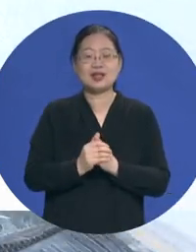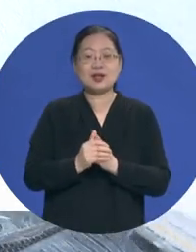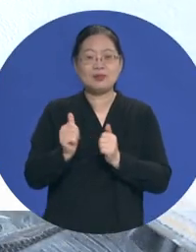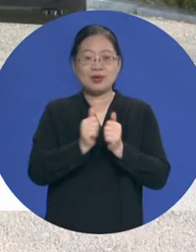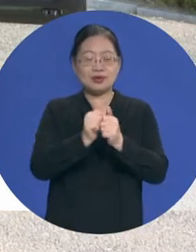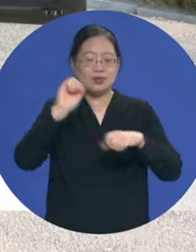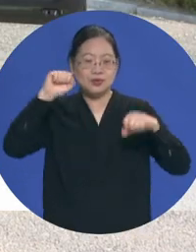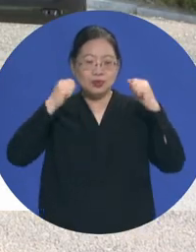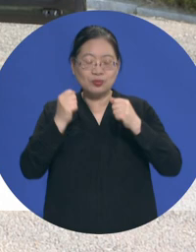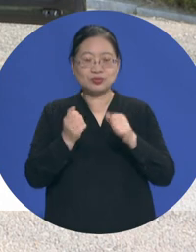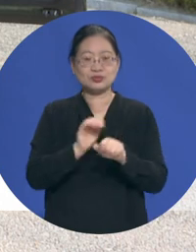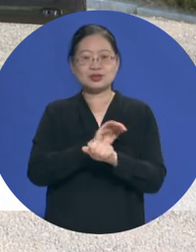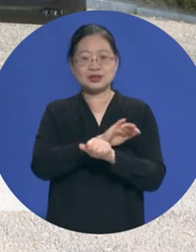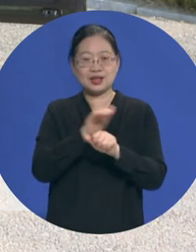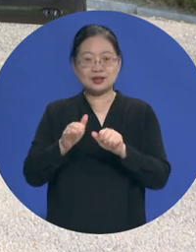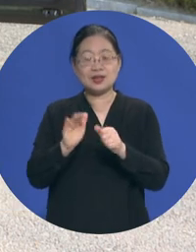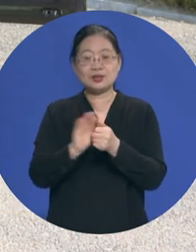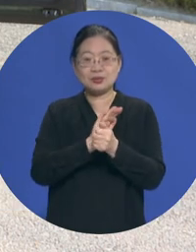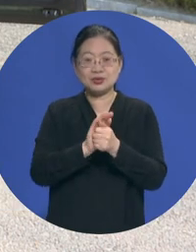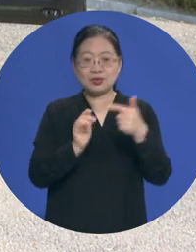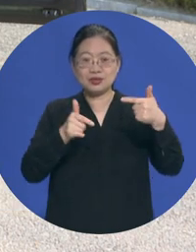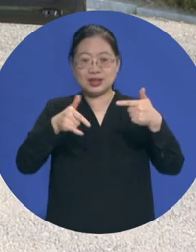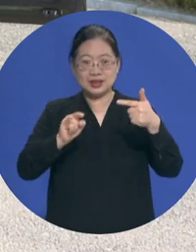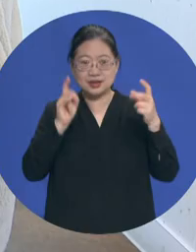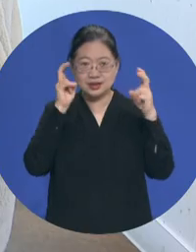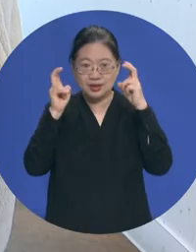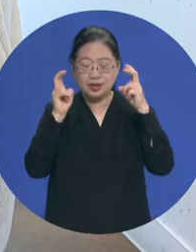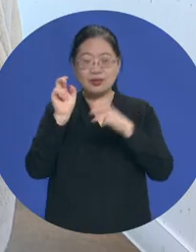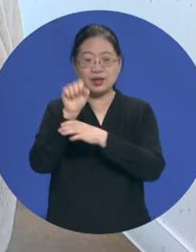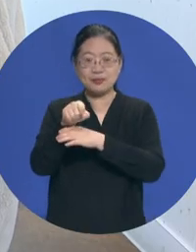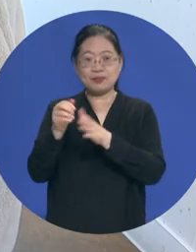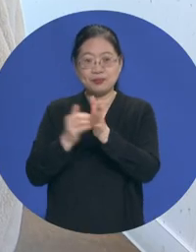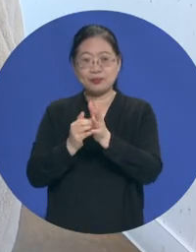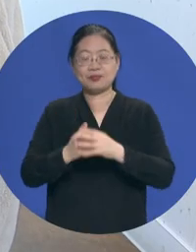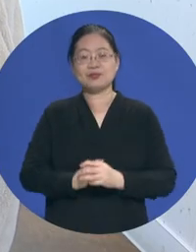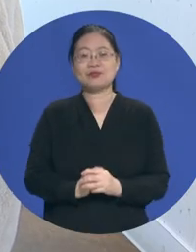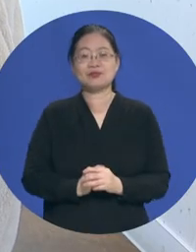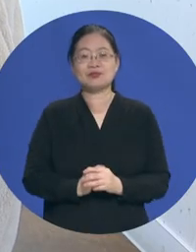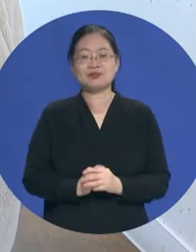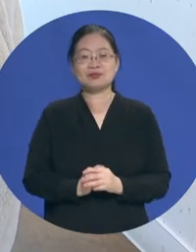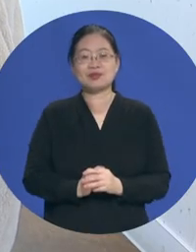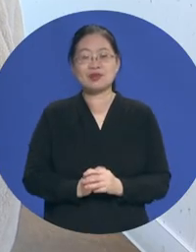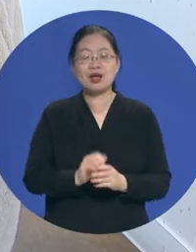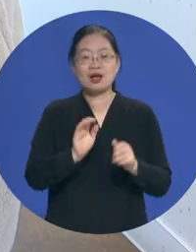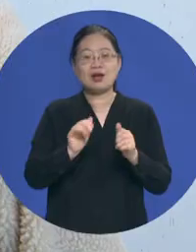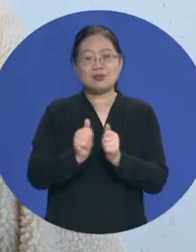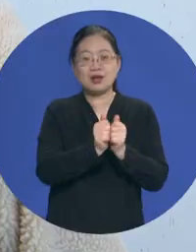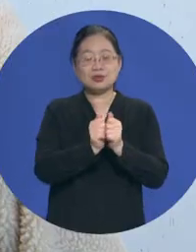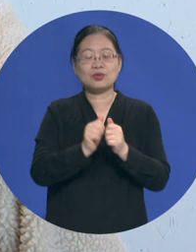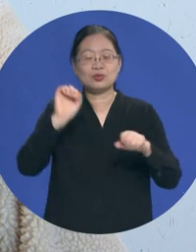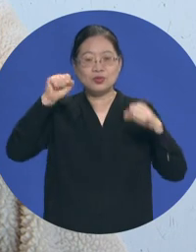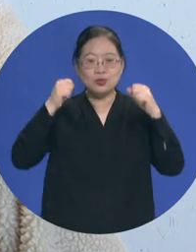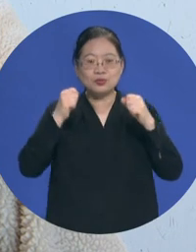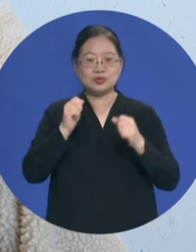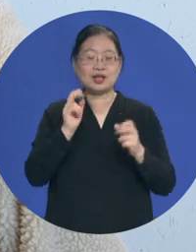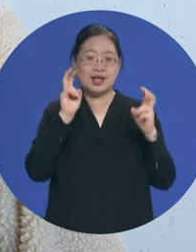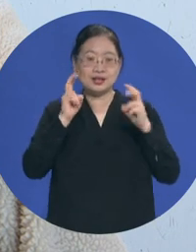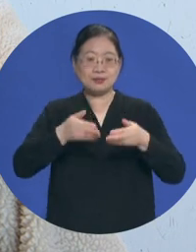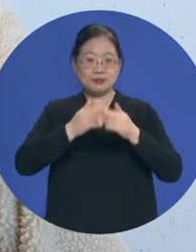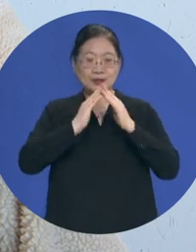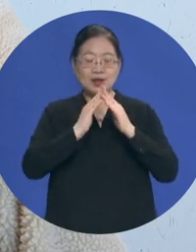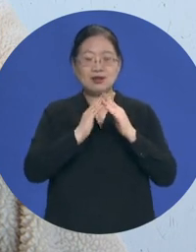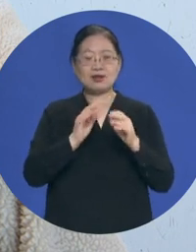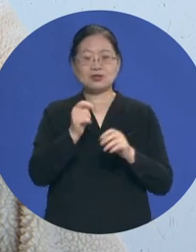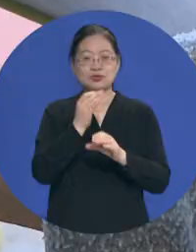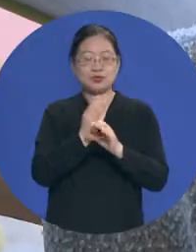등 여섯 개 기업이 실증 승인을 받았습니다 이외에도 경기도는 돈의 반려동물 산업 스타트업 발굴 중소기업